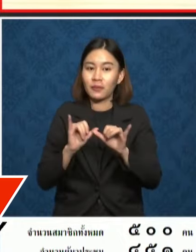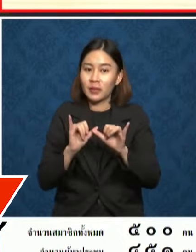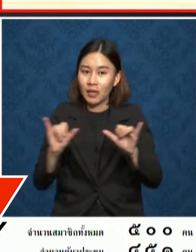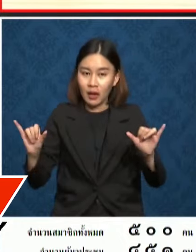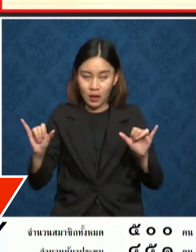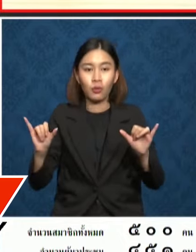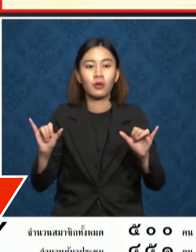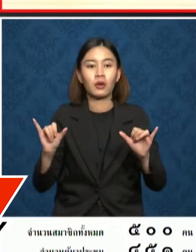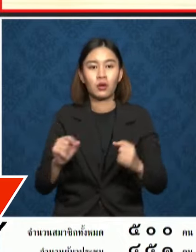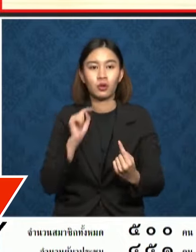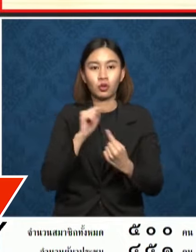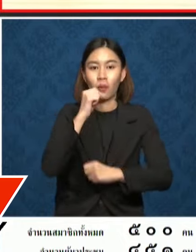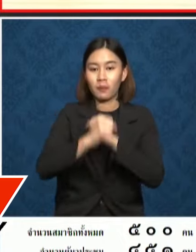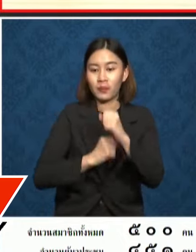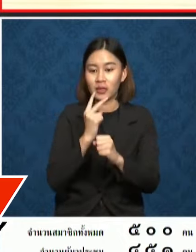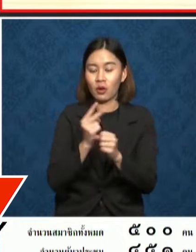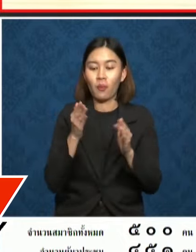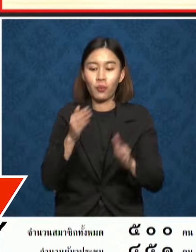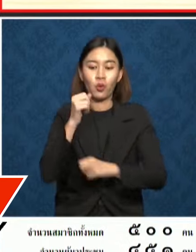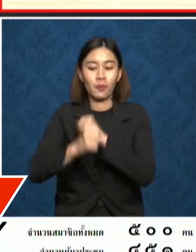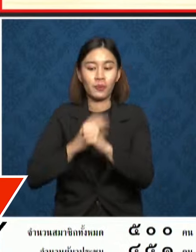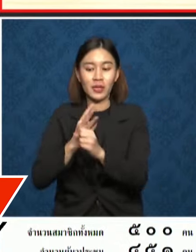คร